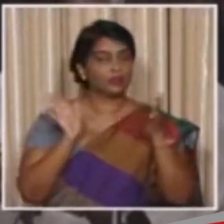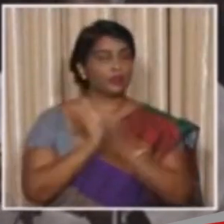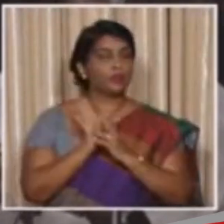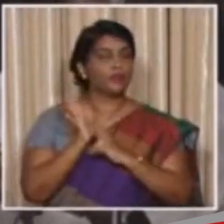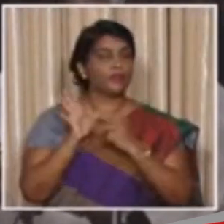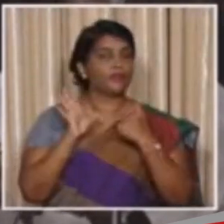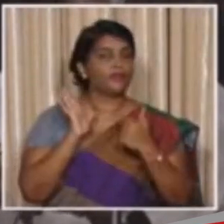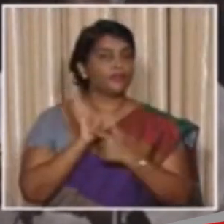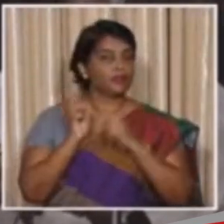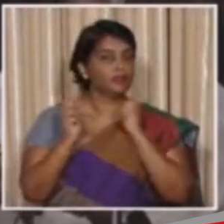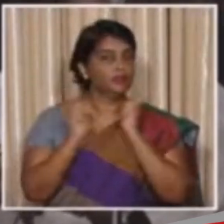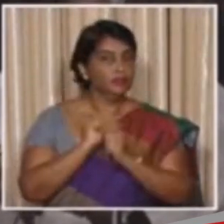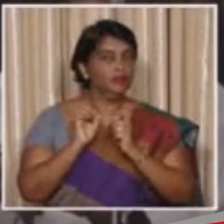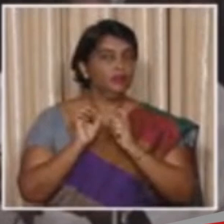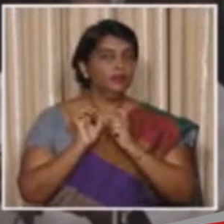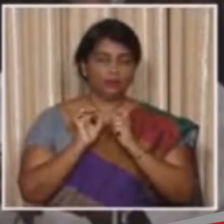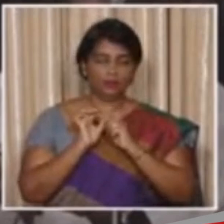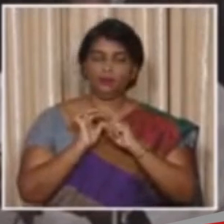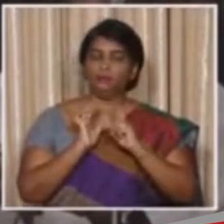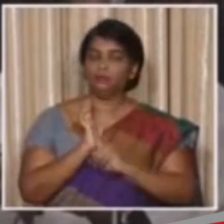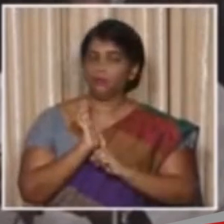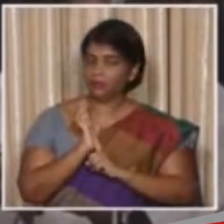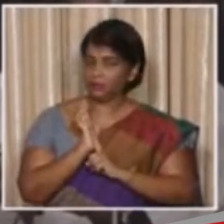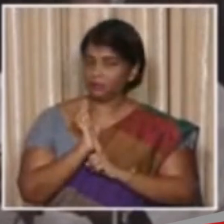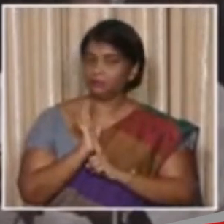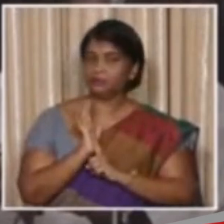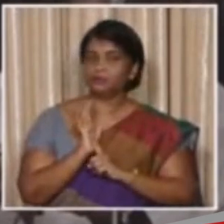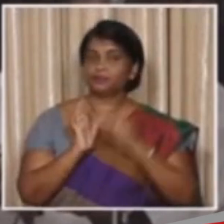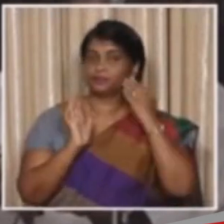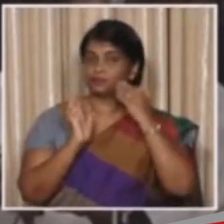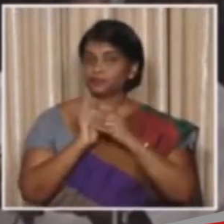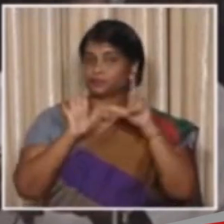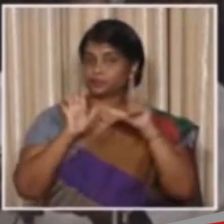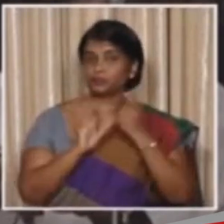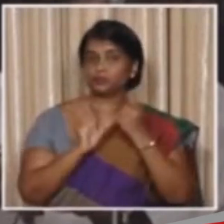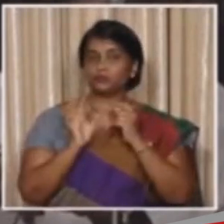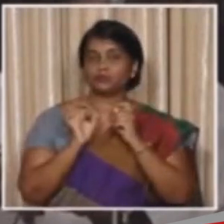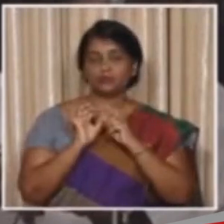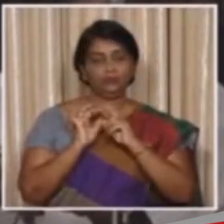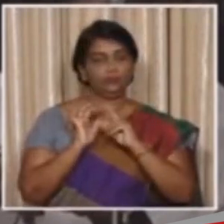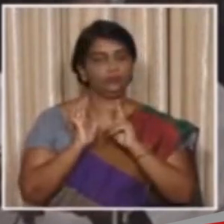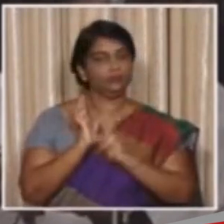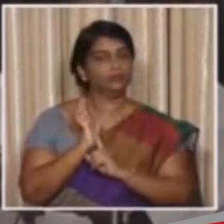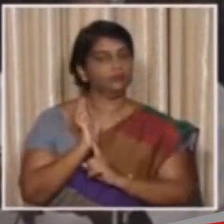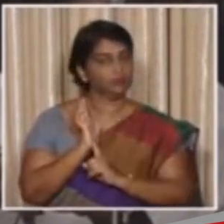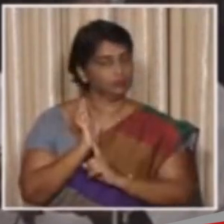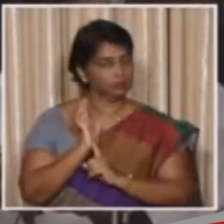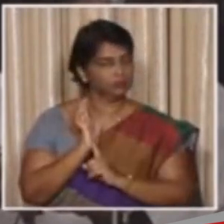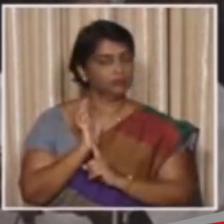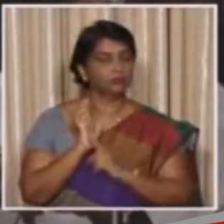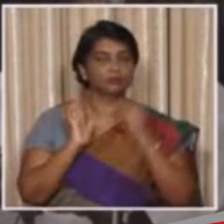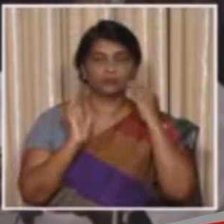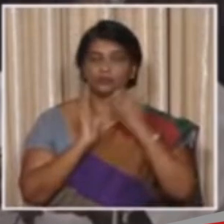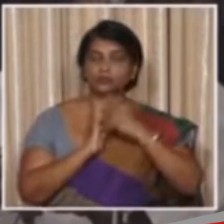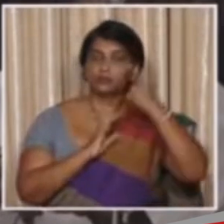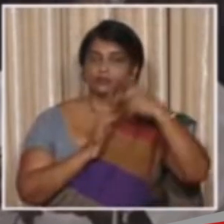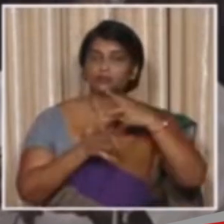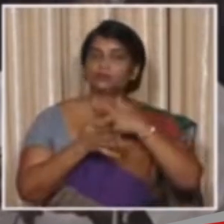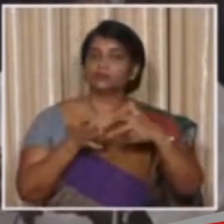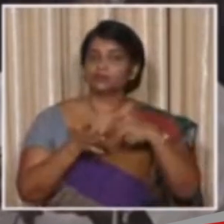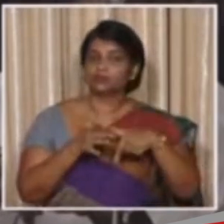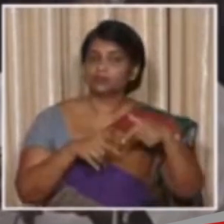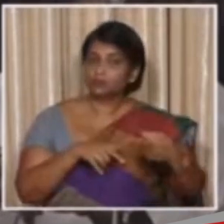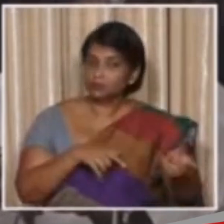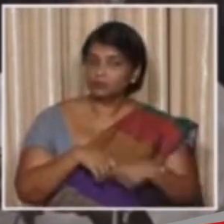මත බදු සංශෝධන 50 කෙටුම්පත සහ විෂයාංක 7 මුදල් 50 කෙටුම්පත පිළිමද දෙවැනි වර කියවීම අද